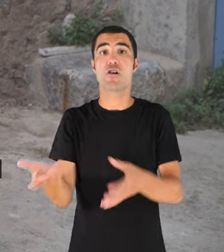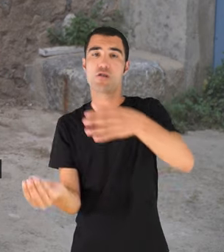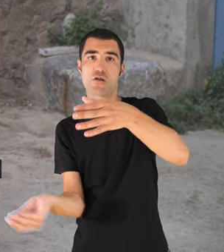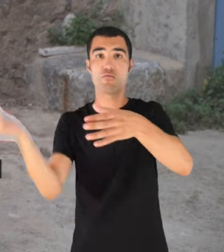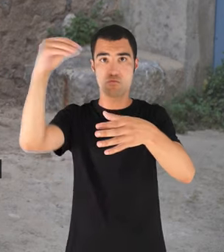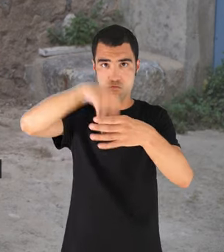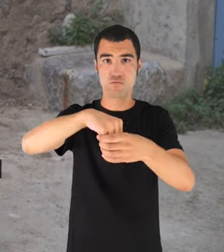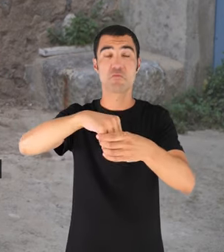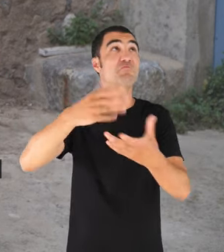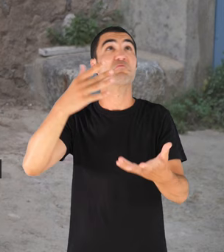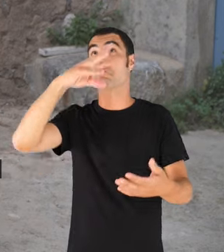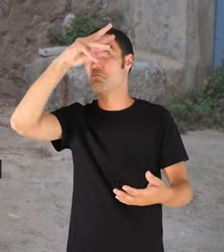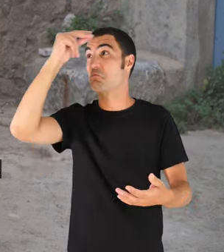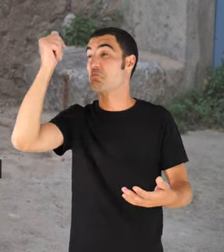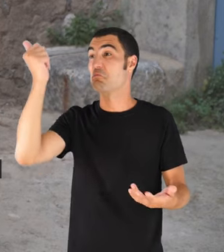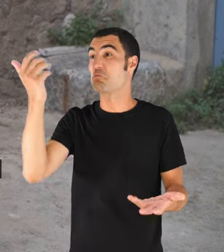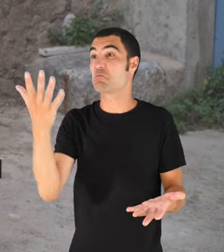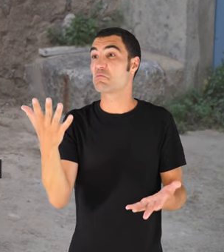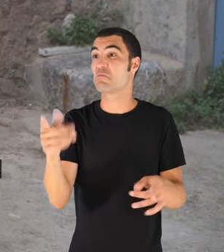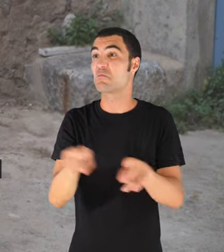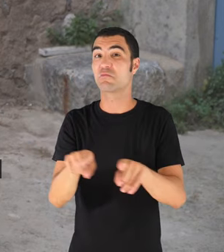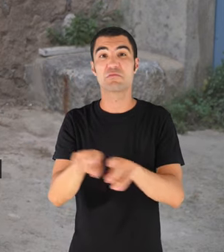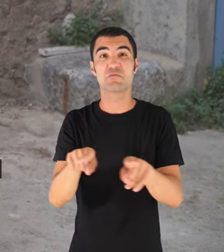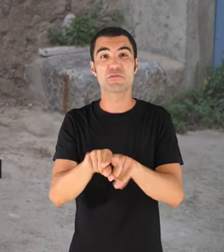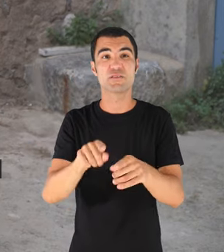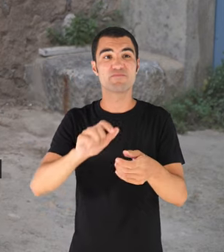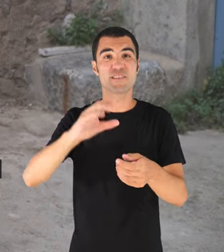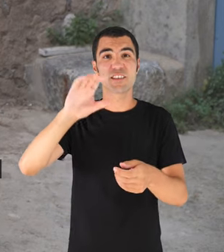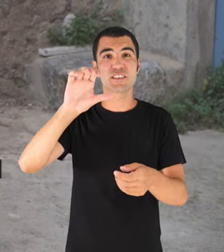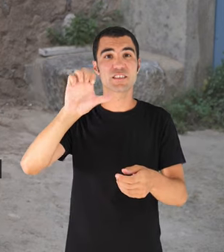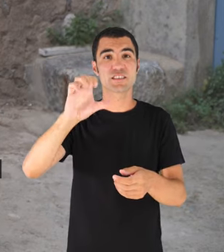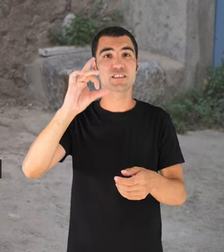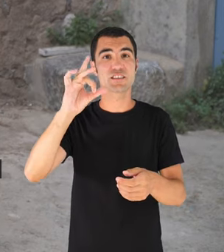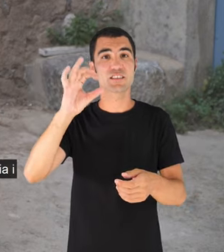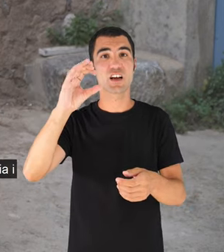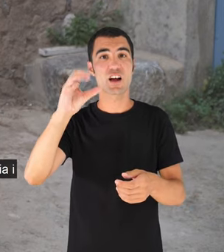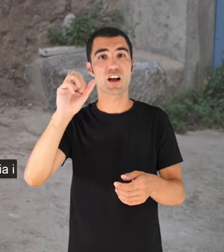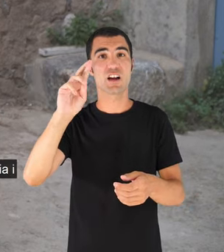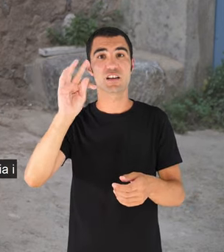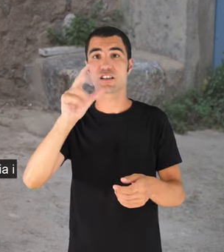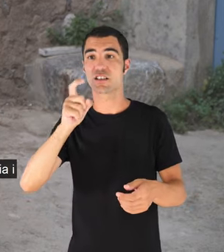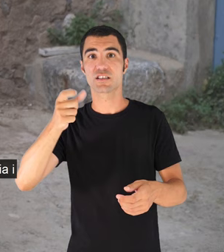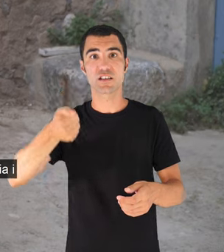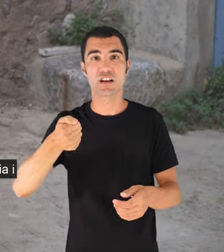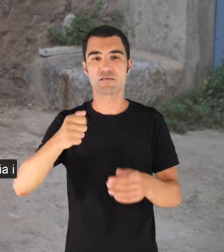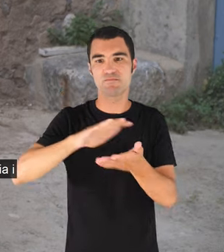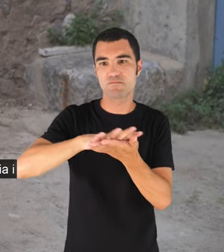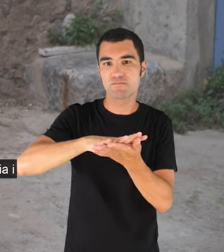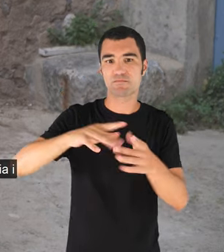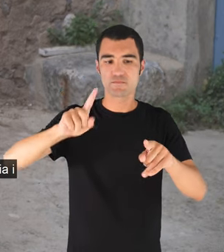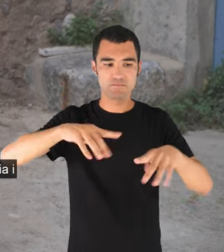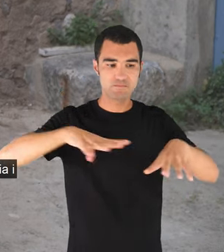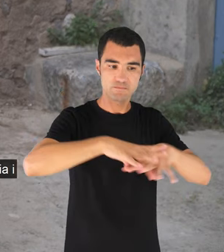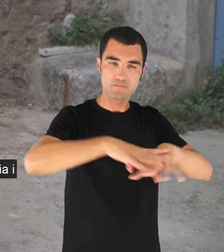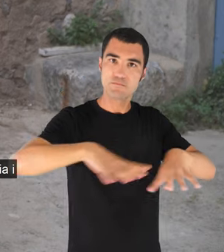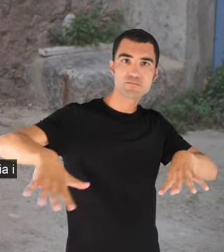recordo què se diu, com un escàs. Sí. I ho tenia. Era per tinta, tenia. I ells posaven les xerxes i quan